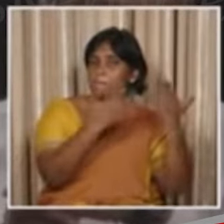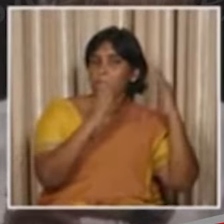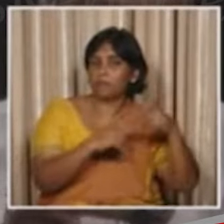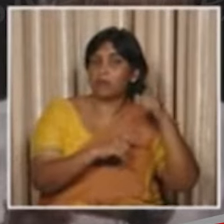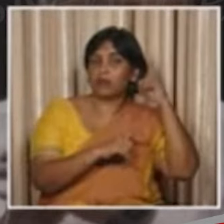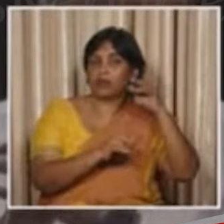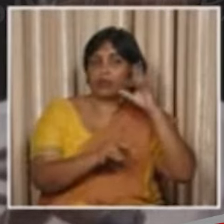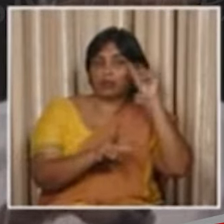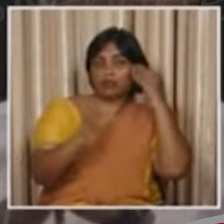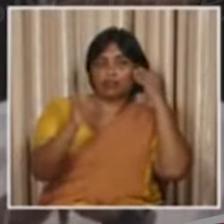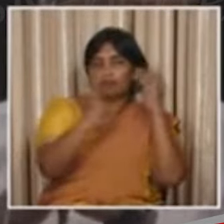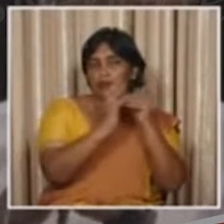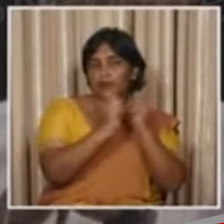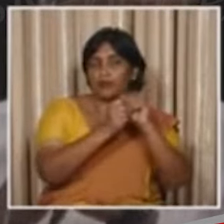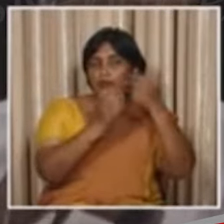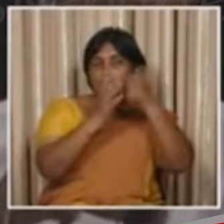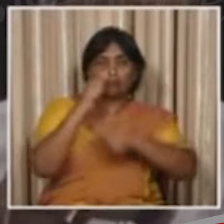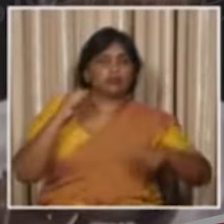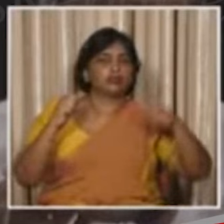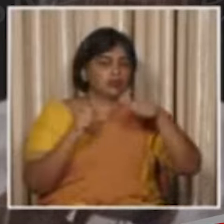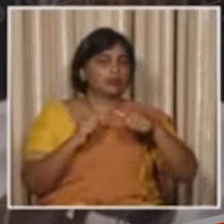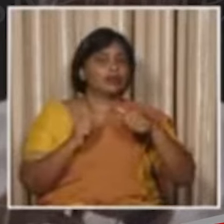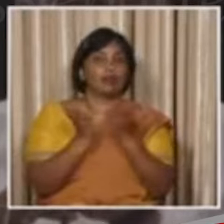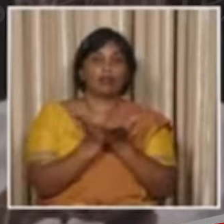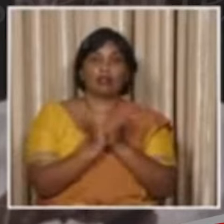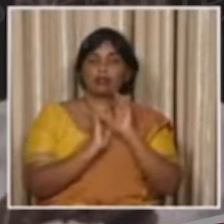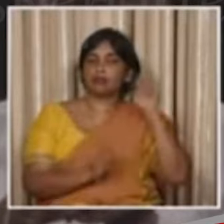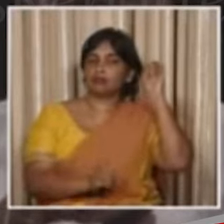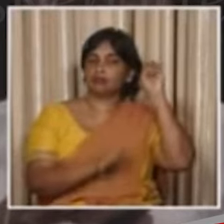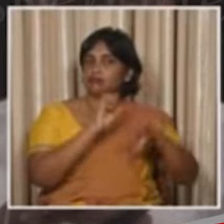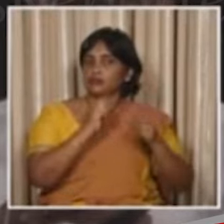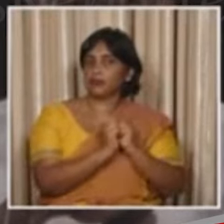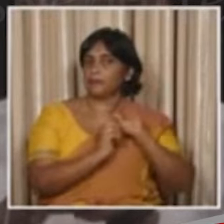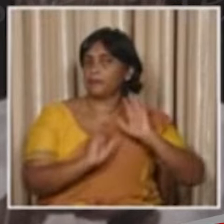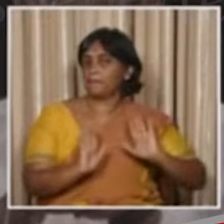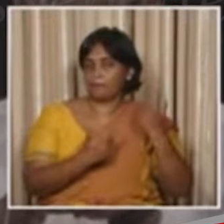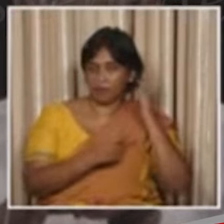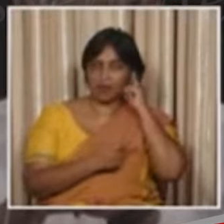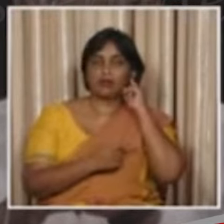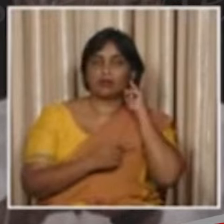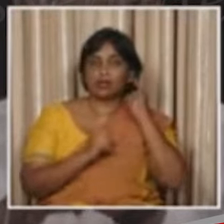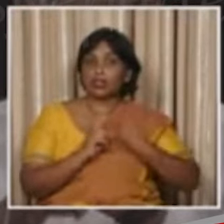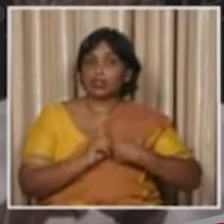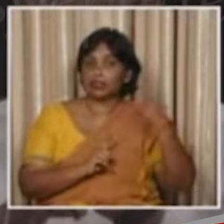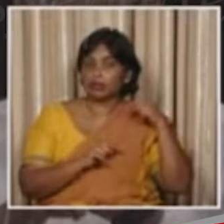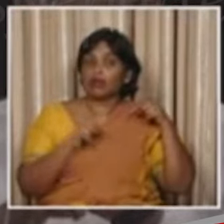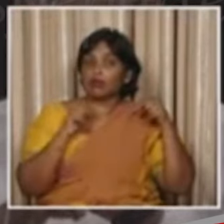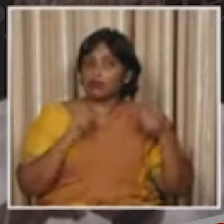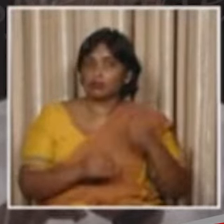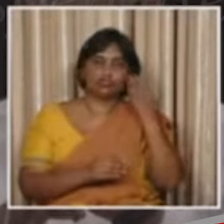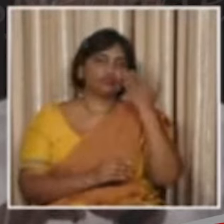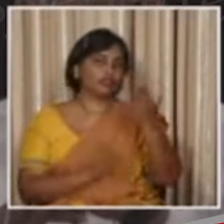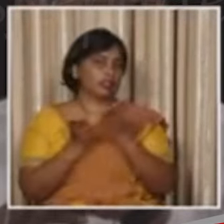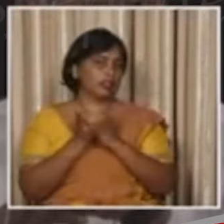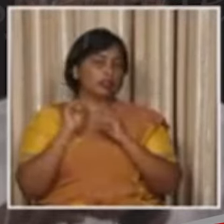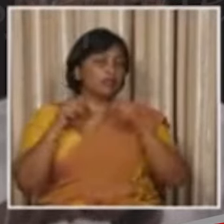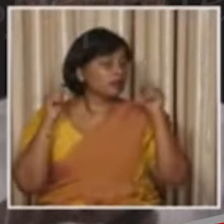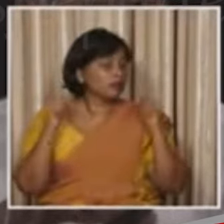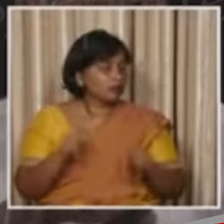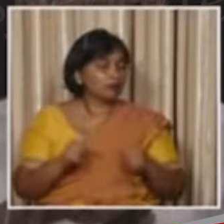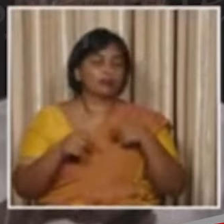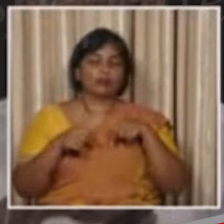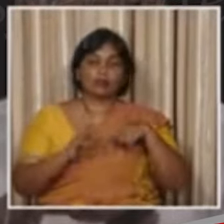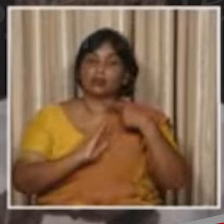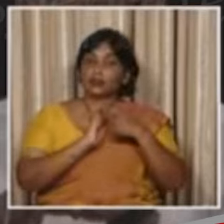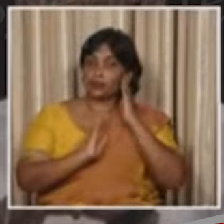ඒවල බැක් ඔෆිසර්ස් විදියට තමයි ඉන්දියාවේ මේ කර්මාන්ත පටන් ගන්න පටන් ගත්තේ. ඒකේ දියුණුව තමයි අද දකින්න හම්බෙන්නේ. අදටත් අපි මේ